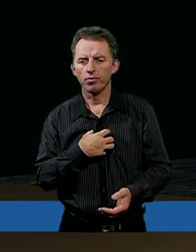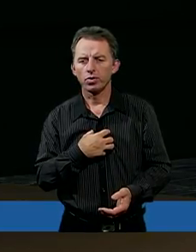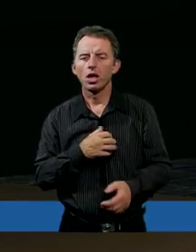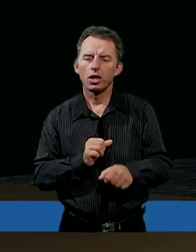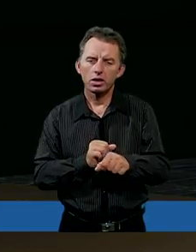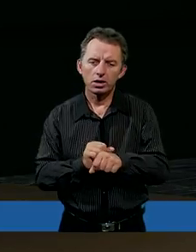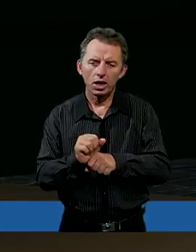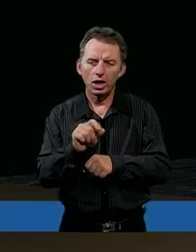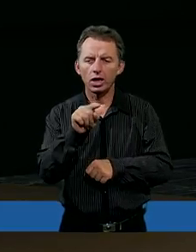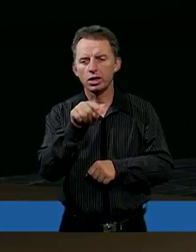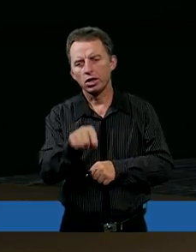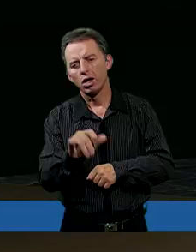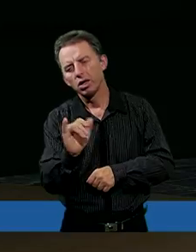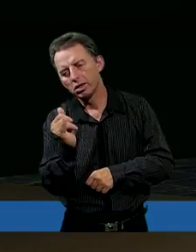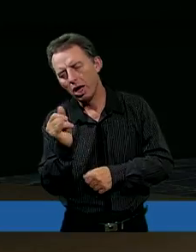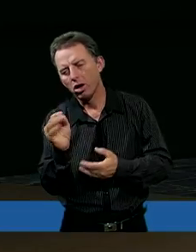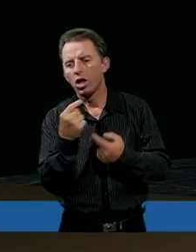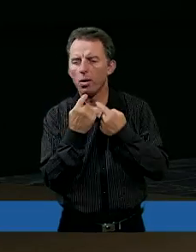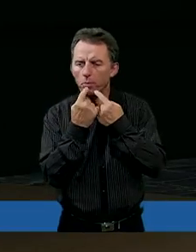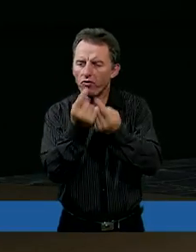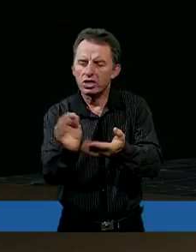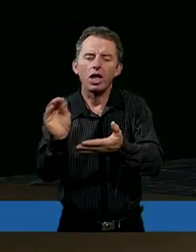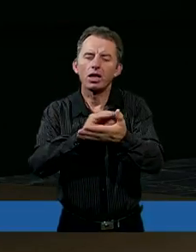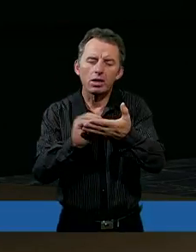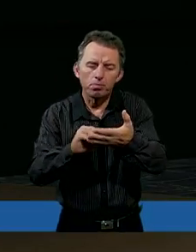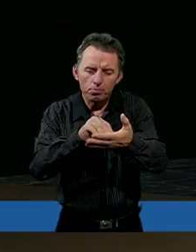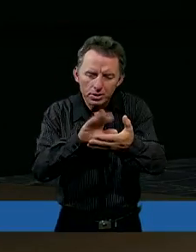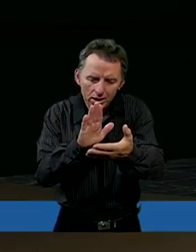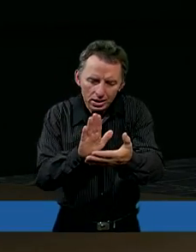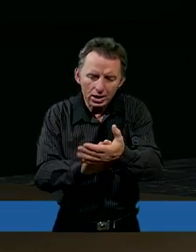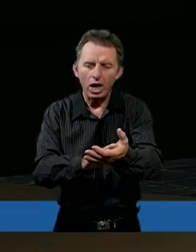No jest to jakoś wpisane już w